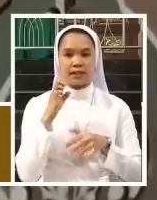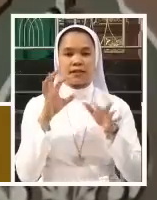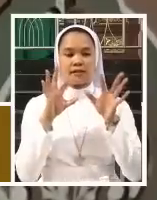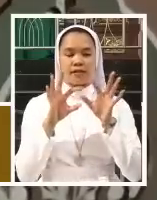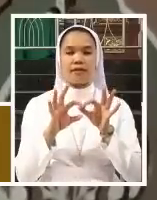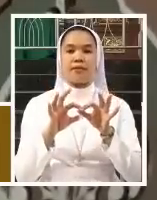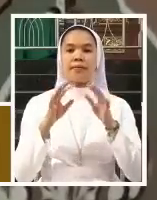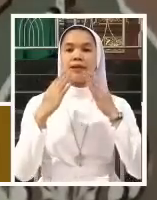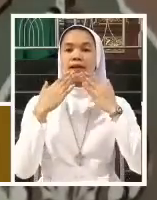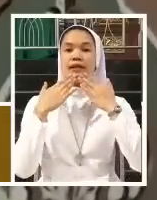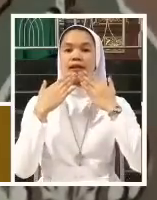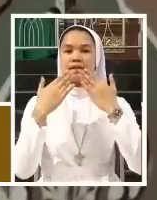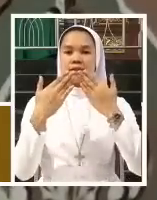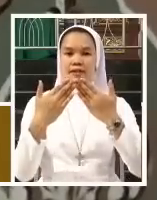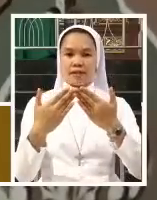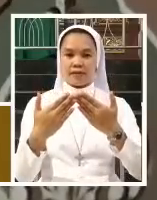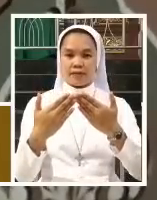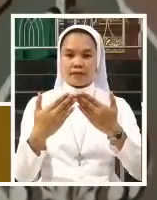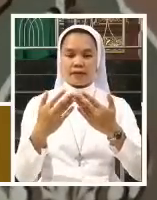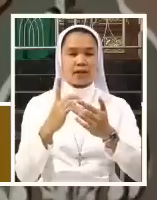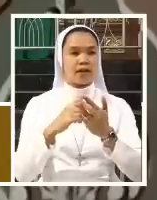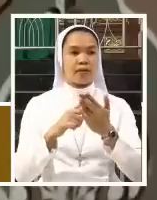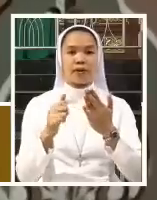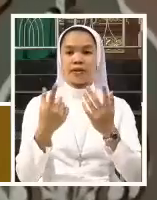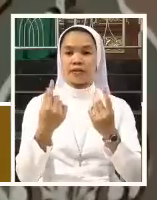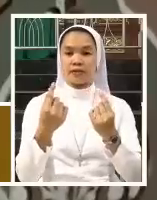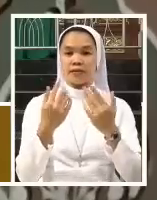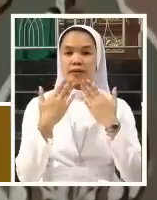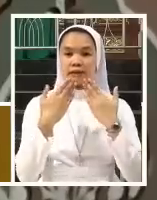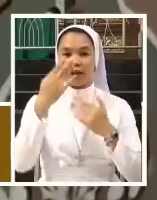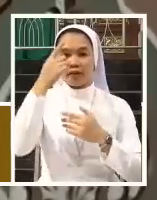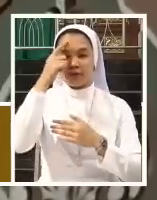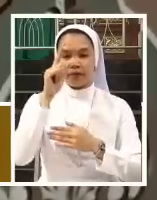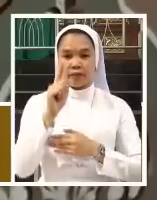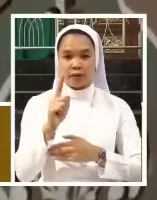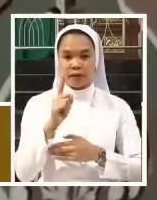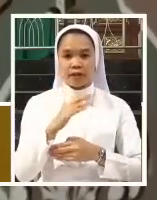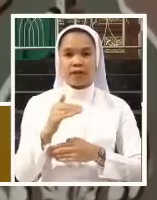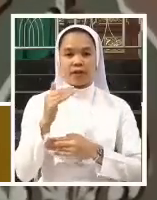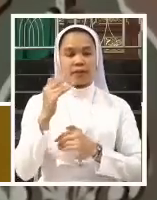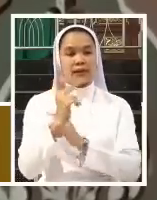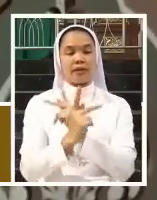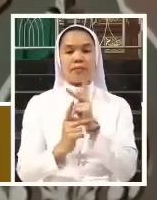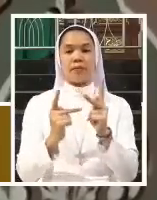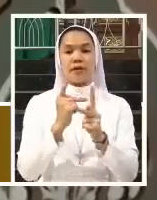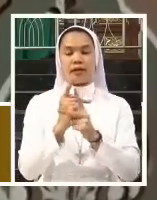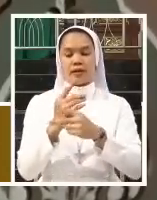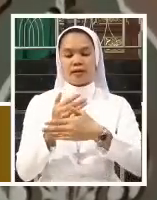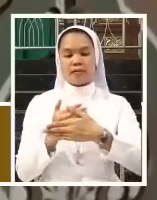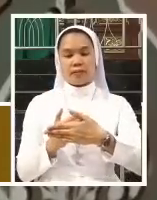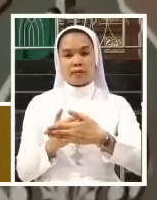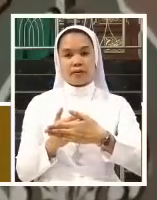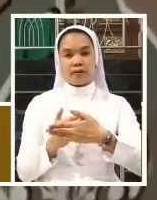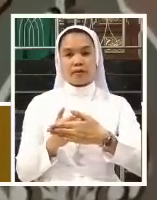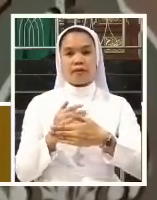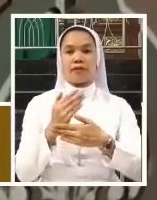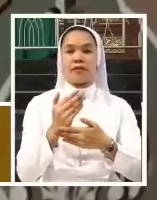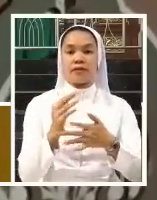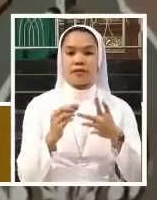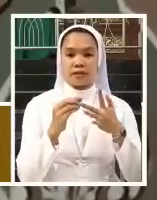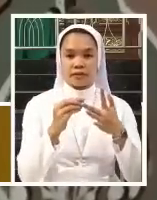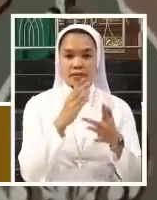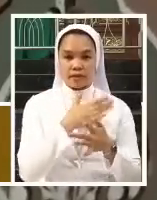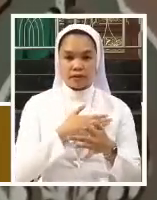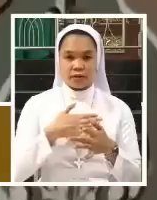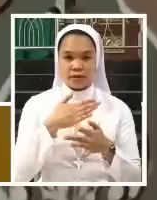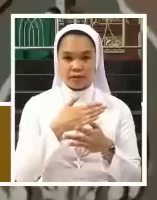of thanksgiving. And what do we thank God for on behalf of the people? Is it the special favors they